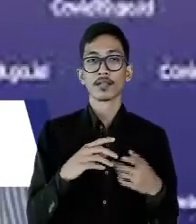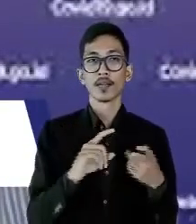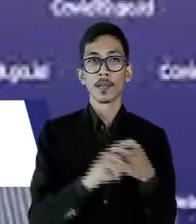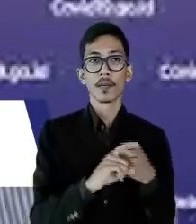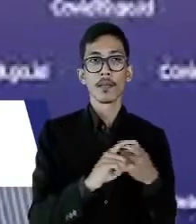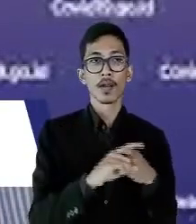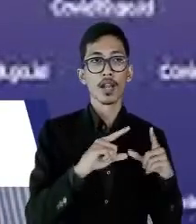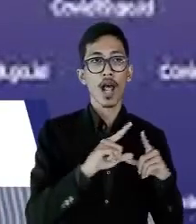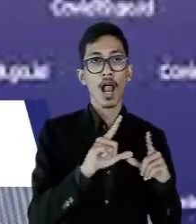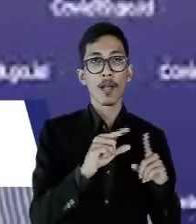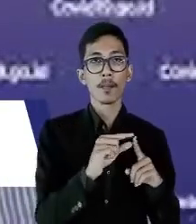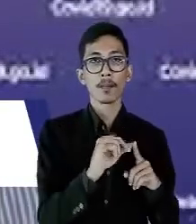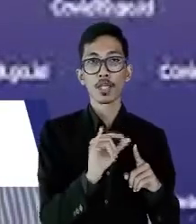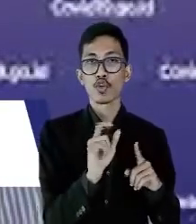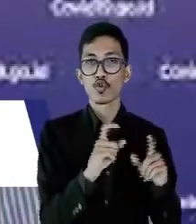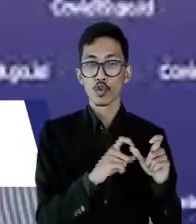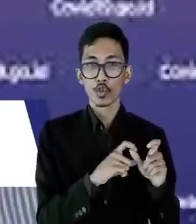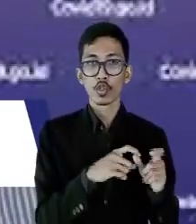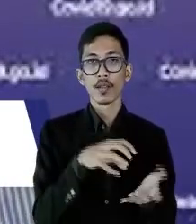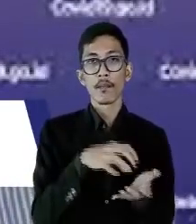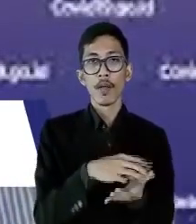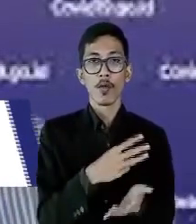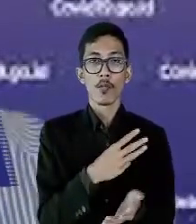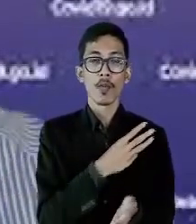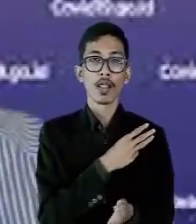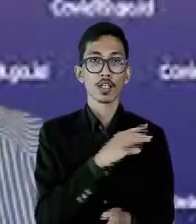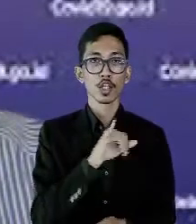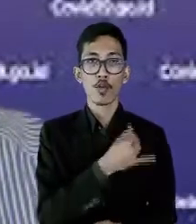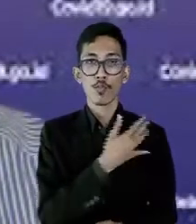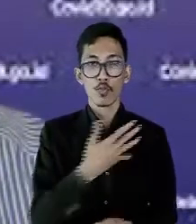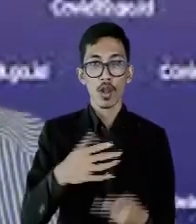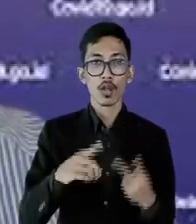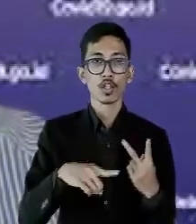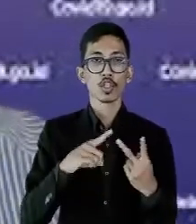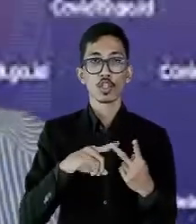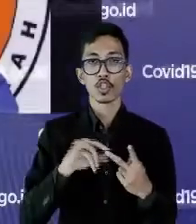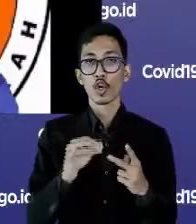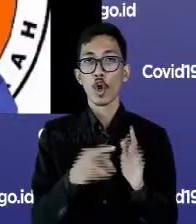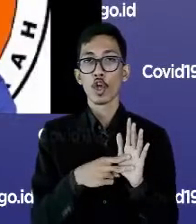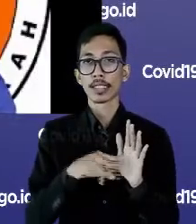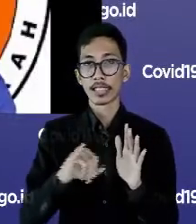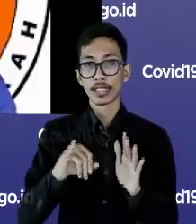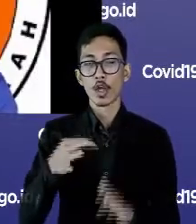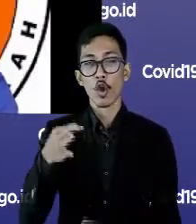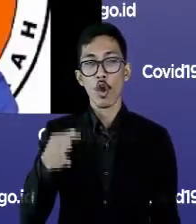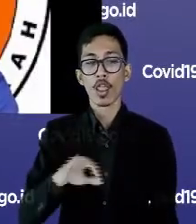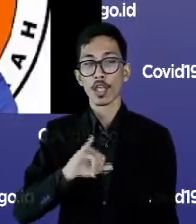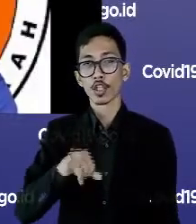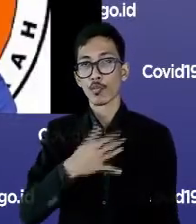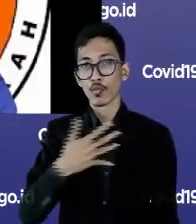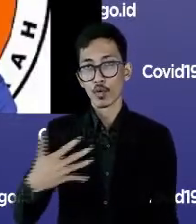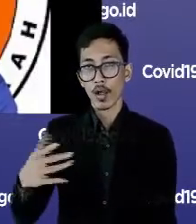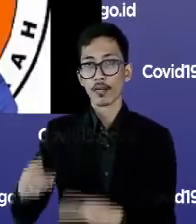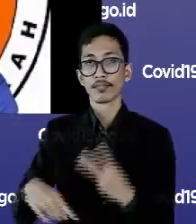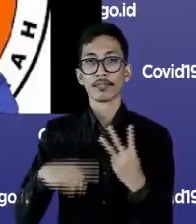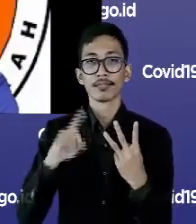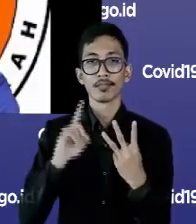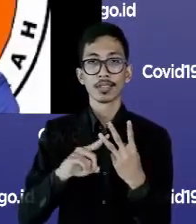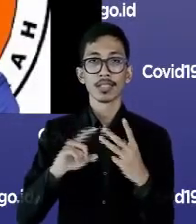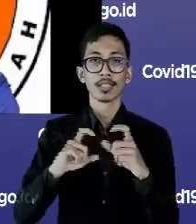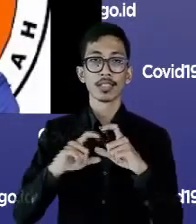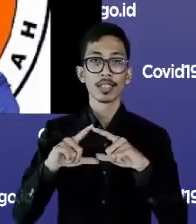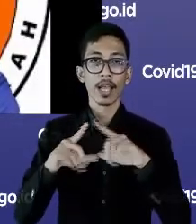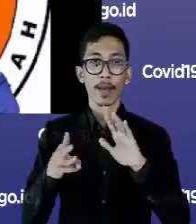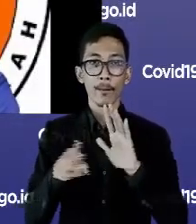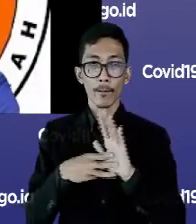Alpius Toam di Kabupaten Jayapura, Pak Joni Koelang di Kota Jayapura, Pak Sam